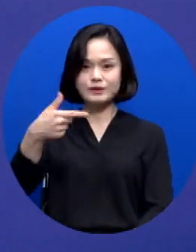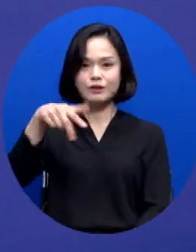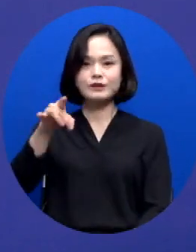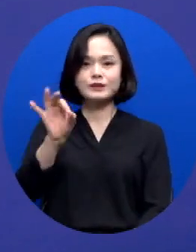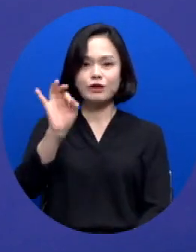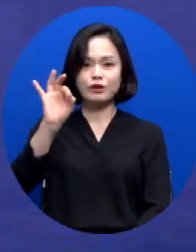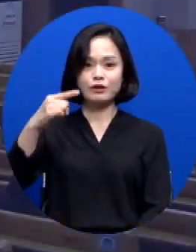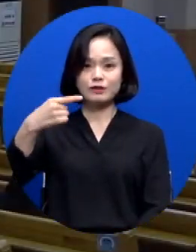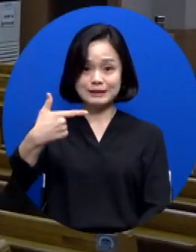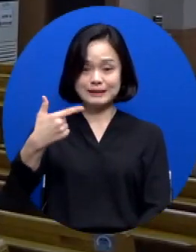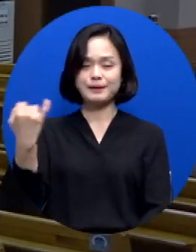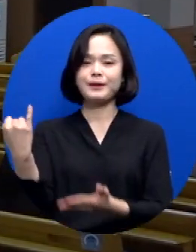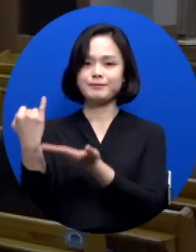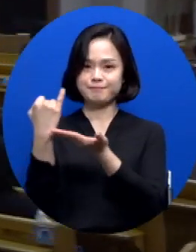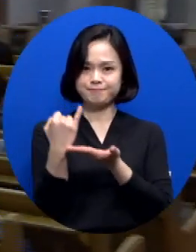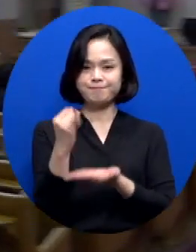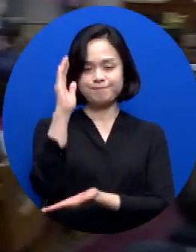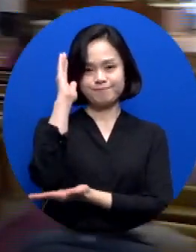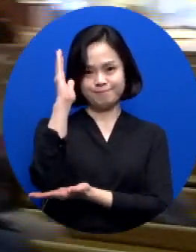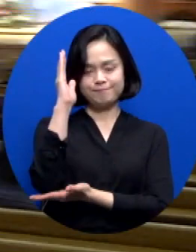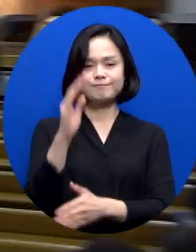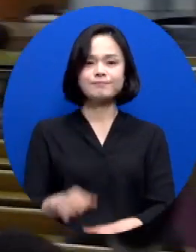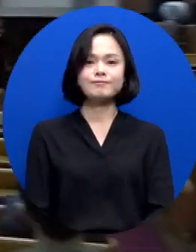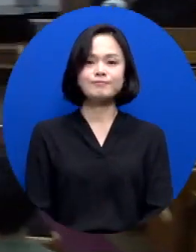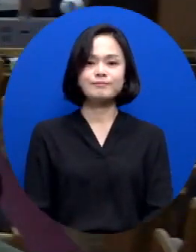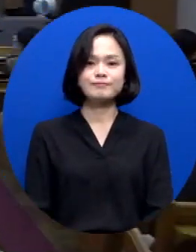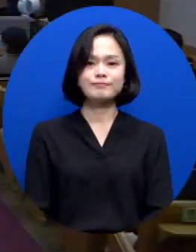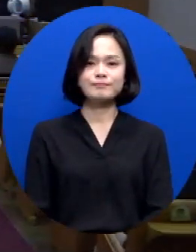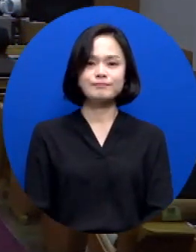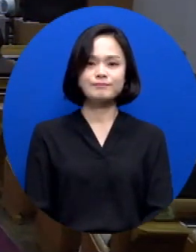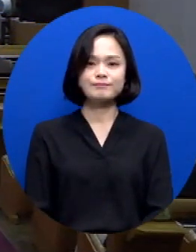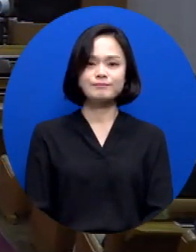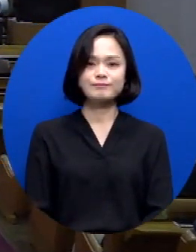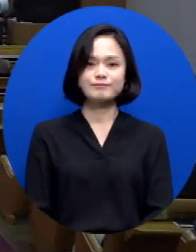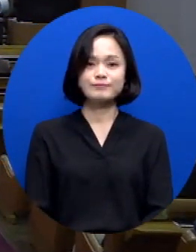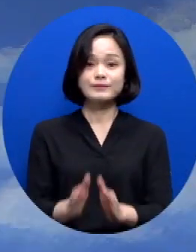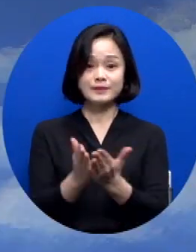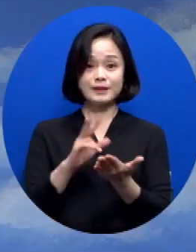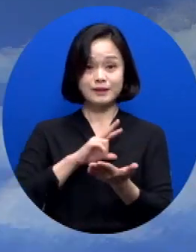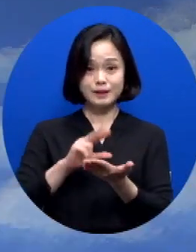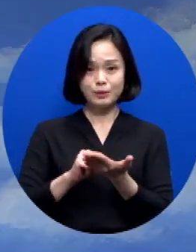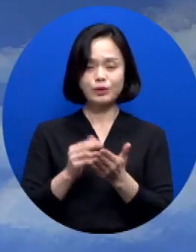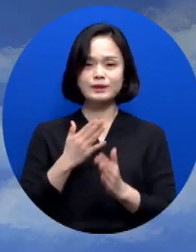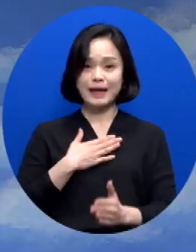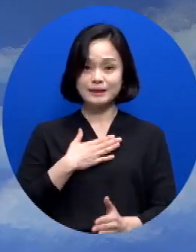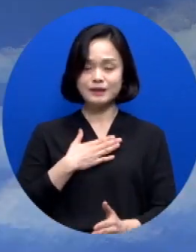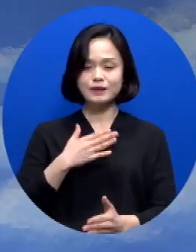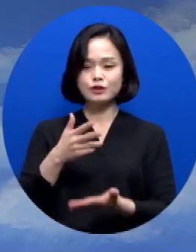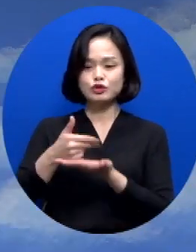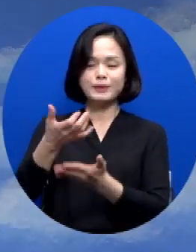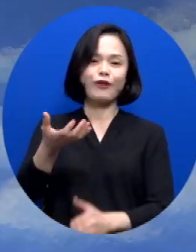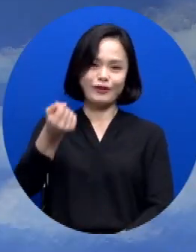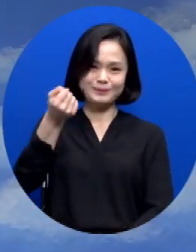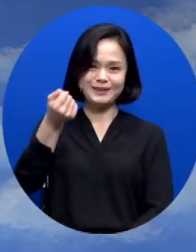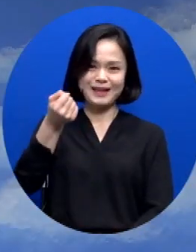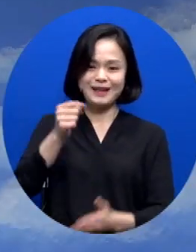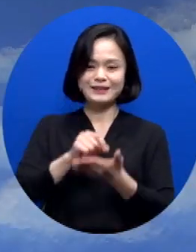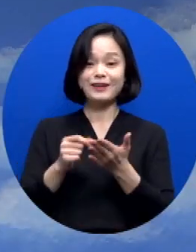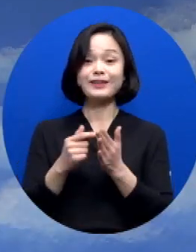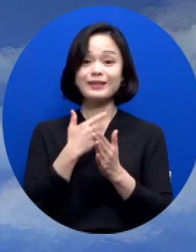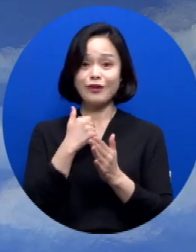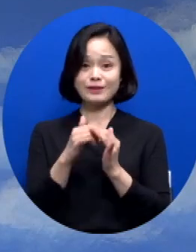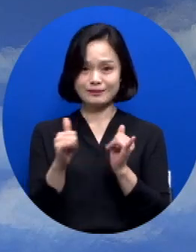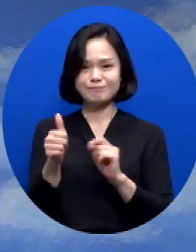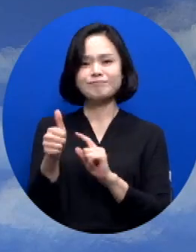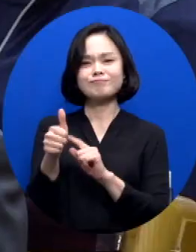열었습니다 집회 첫날 나는 주님의 것입니다 의 저자 천정은 자네는 90 차례 항암치료를